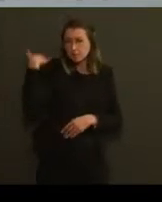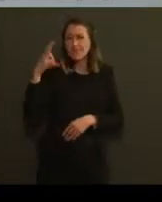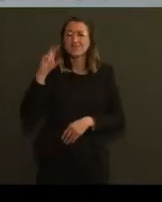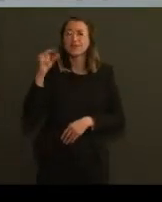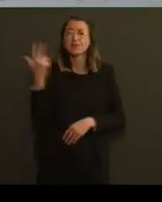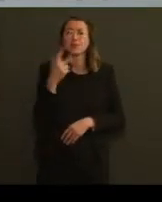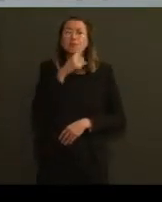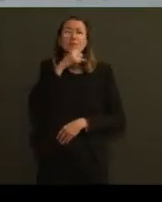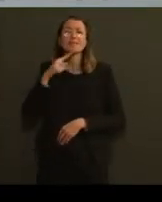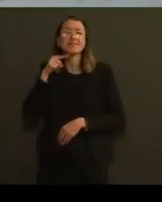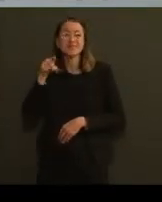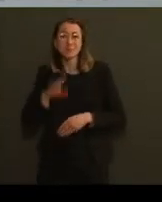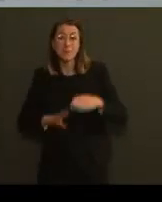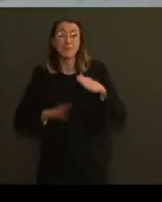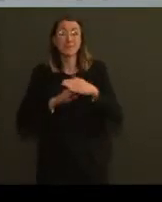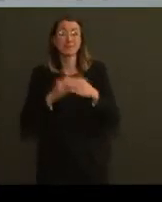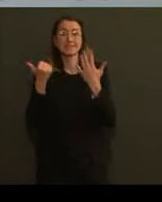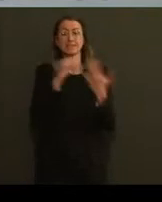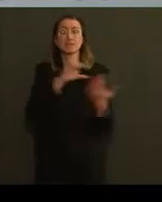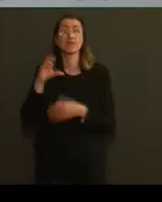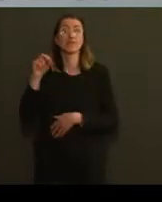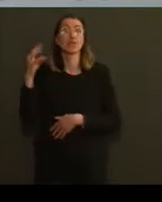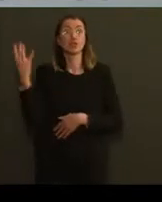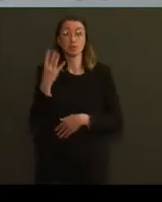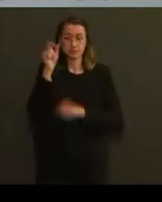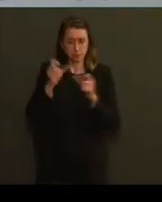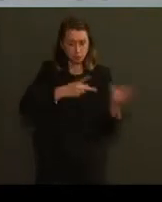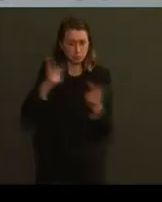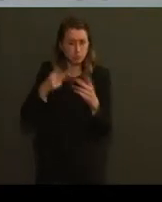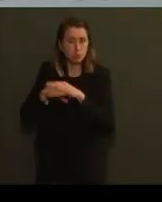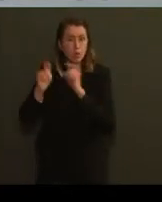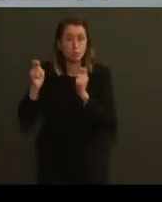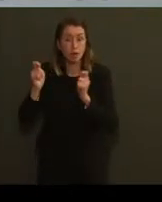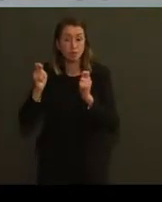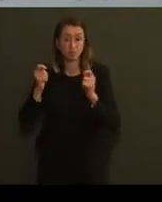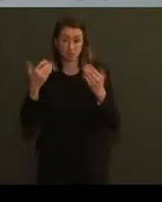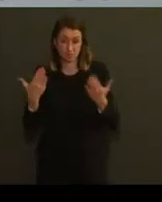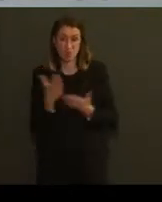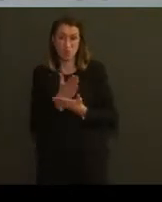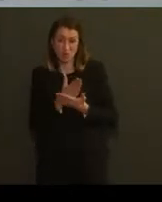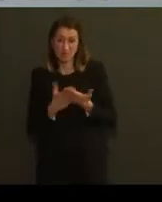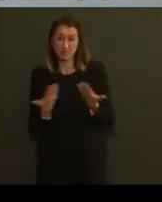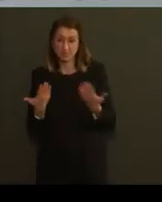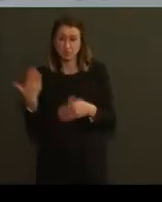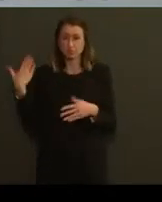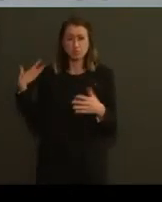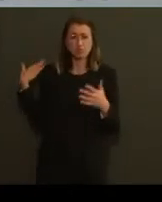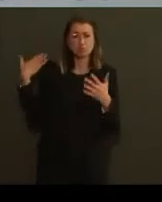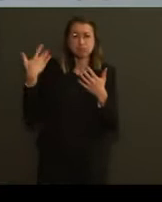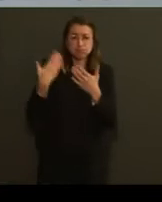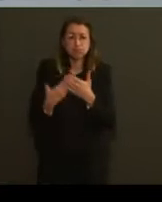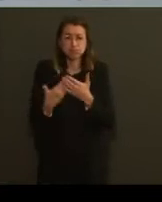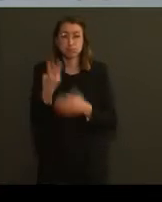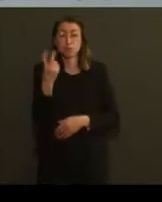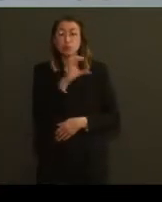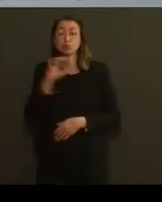admissions. Sur toute la semaine, la moyenne se monte à 252 nouvelles admissions par jour,